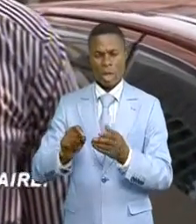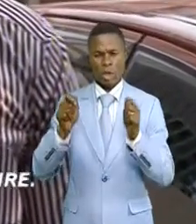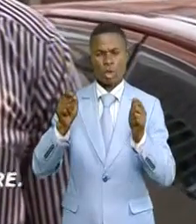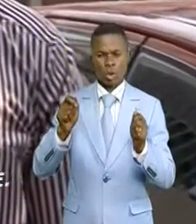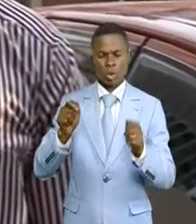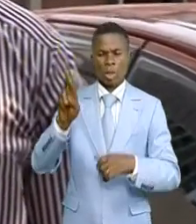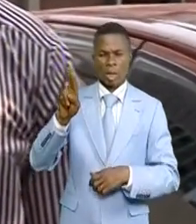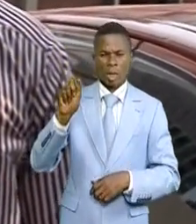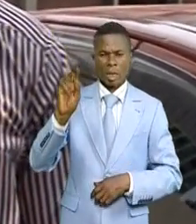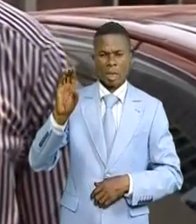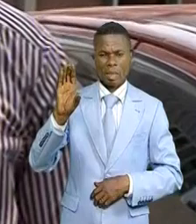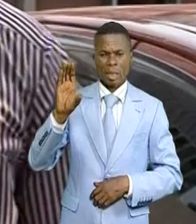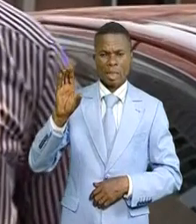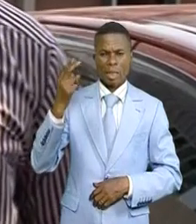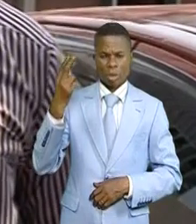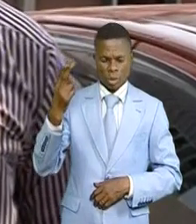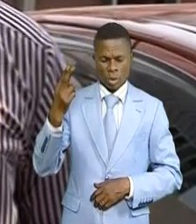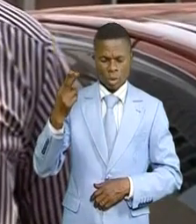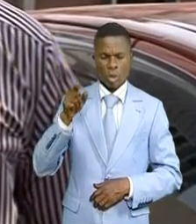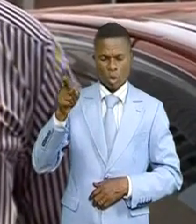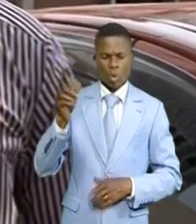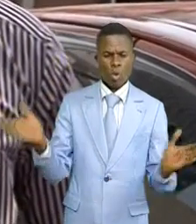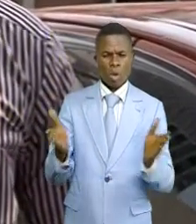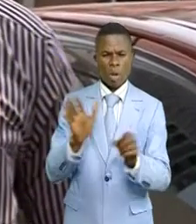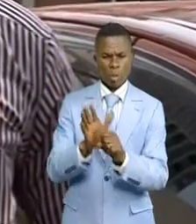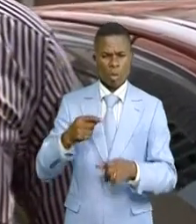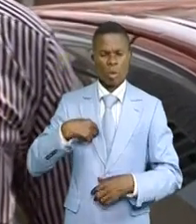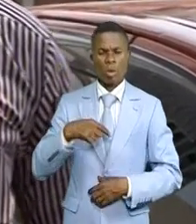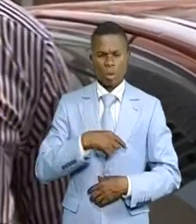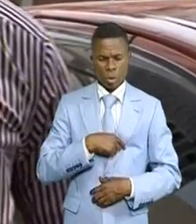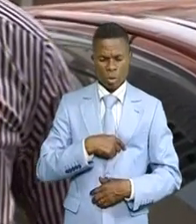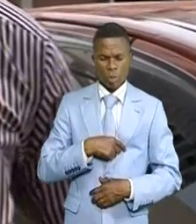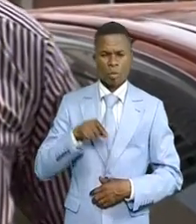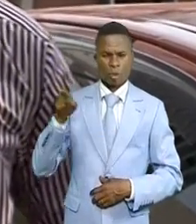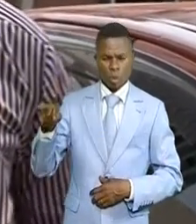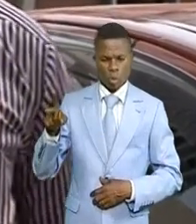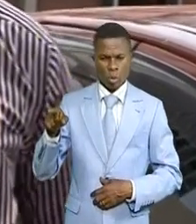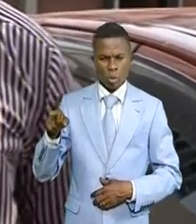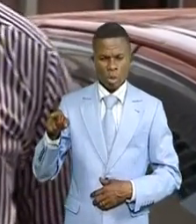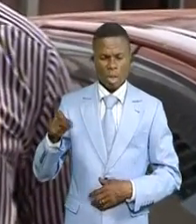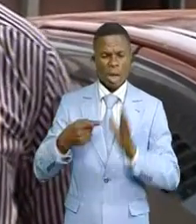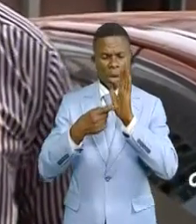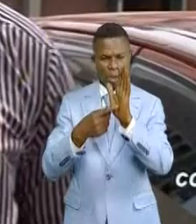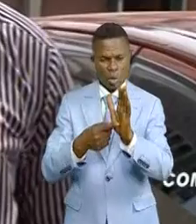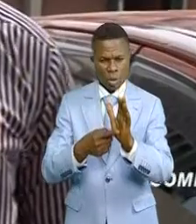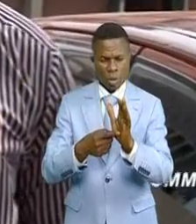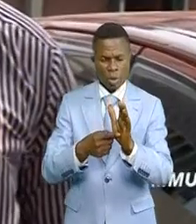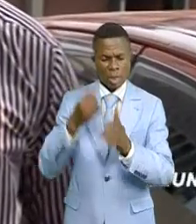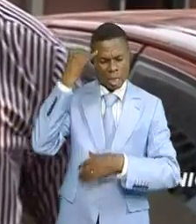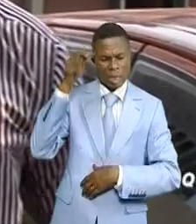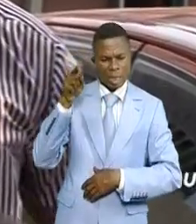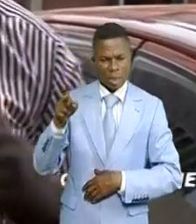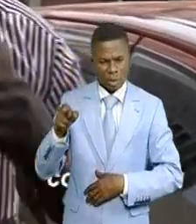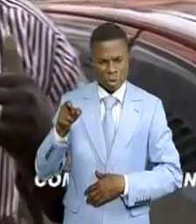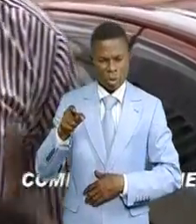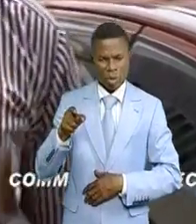la RTNC 2, il nous a motivés et il avait manifesté son intention